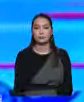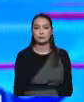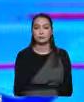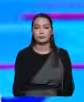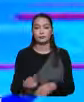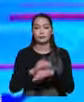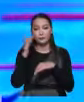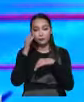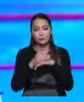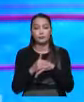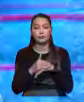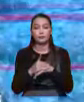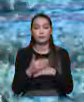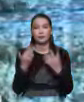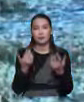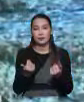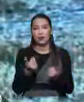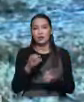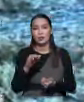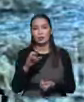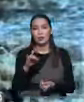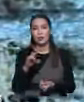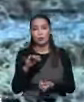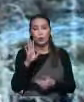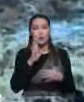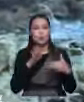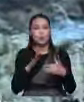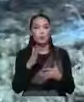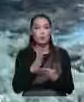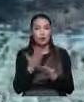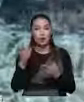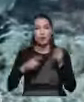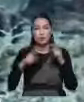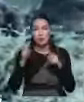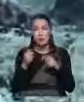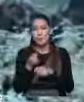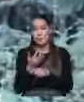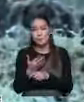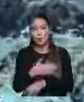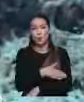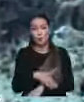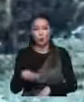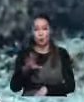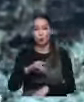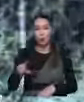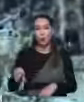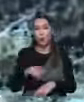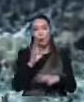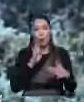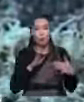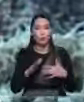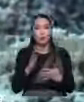Қайырлы кеш көрермен. Сауд Арабиясын су басты. Төпелеп жауған жаңбырдан бірнеше өңірде көшелер көлге